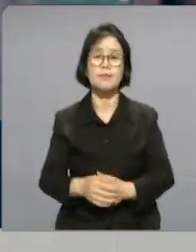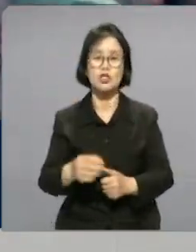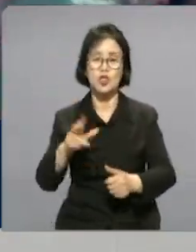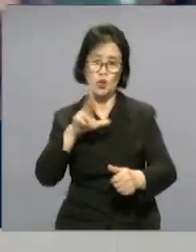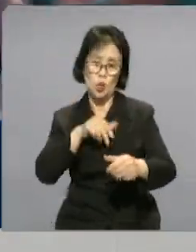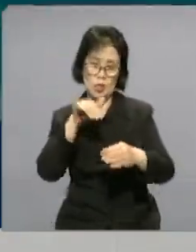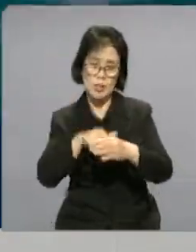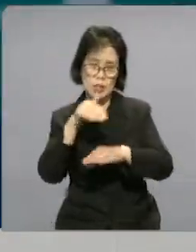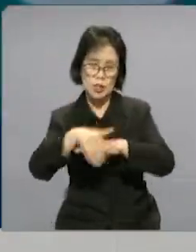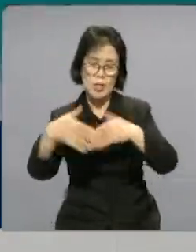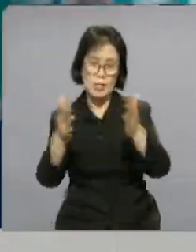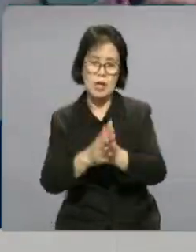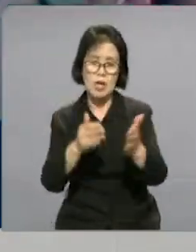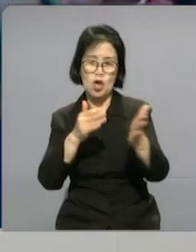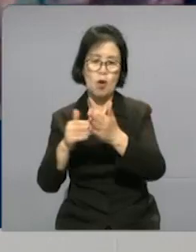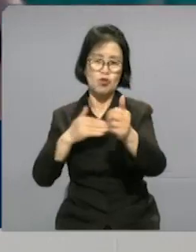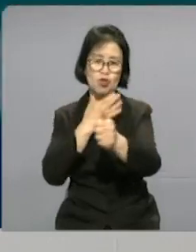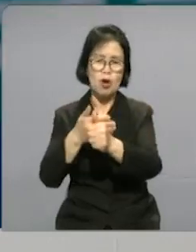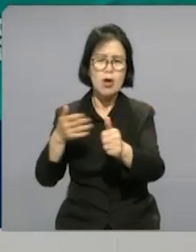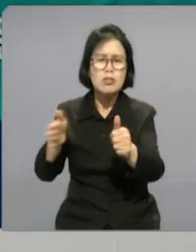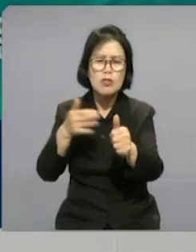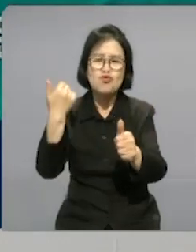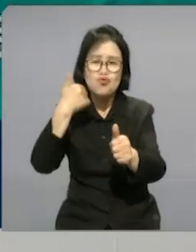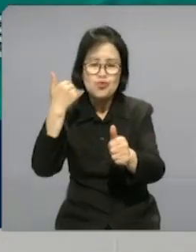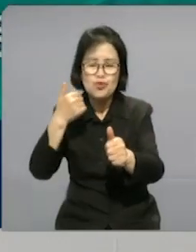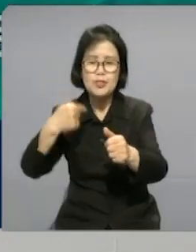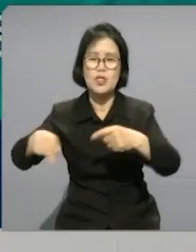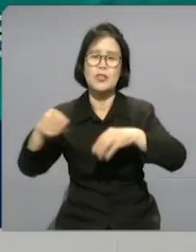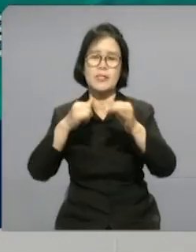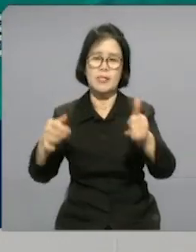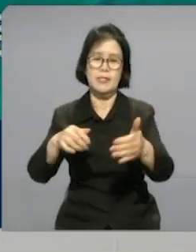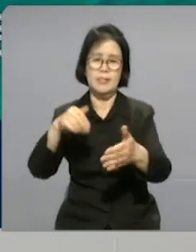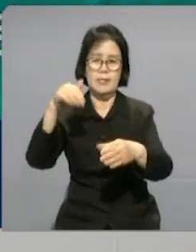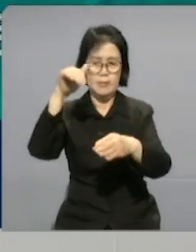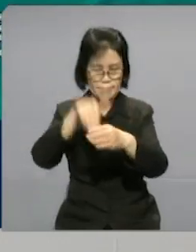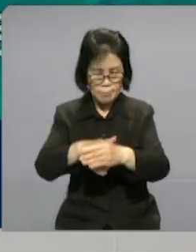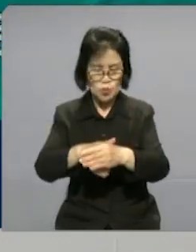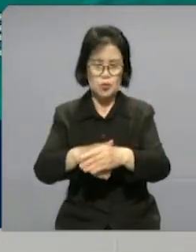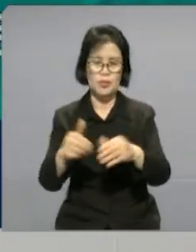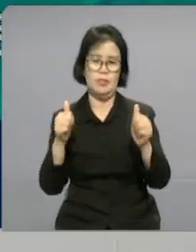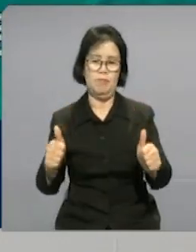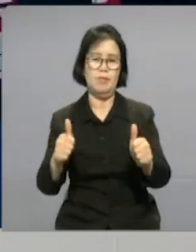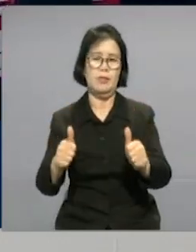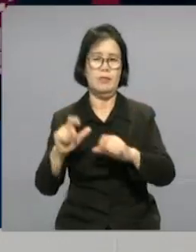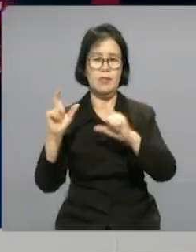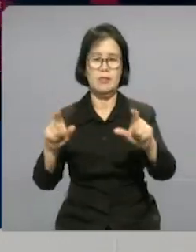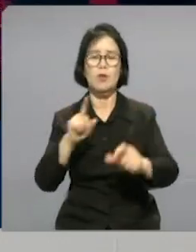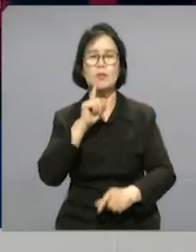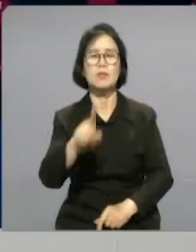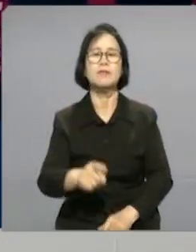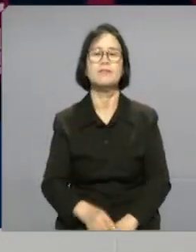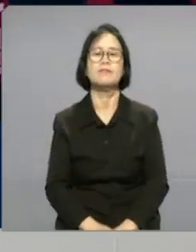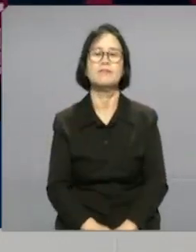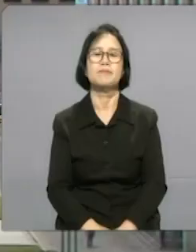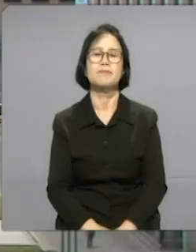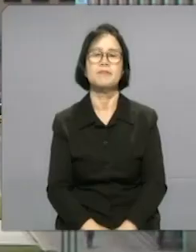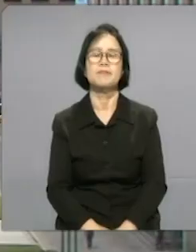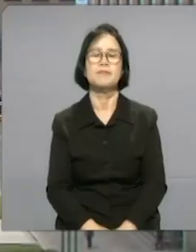기획단을 통해 거부권을 행사하도록 한 정치인 등을 표로 심판하겠다고 밝혔습니다. 백소민 기자입니다.